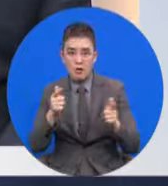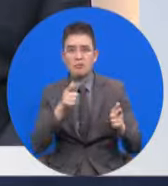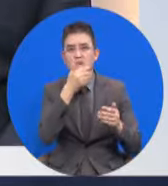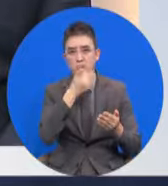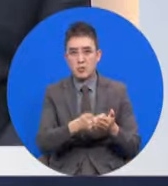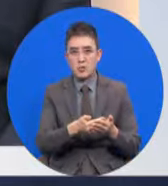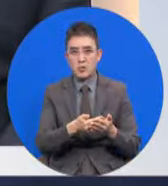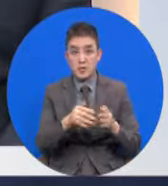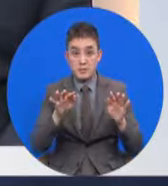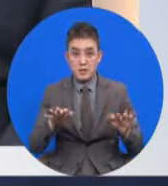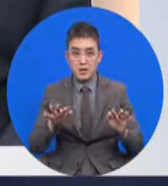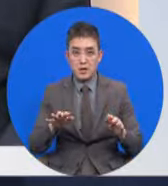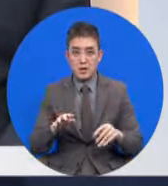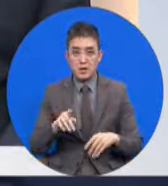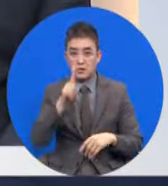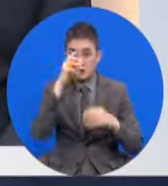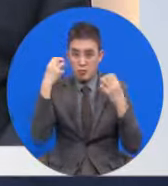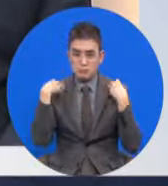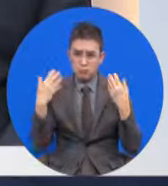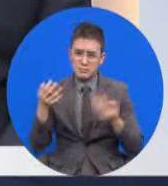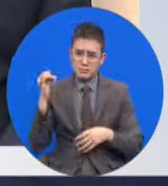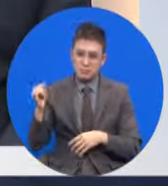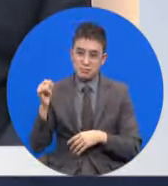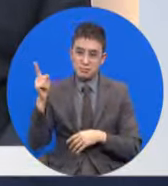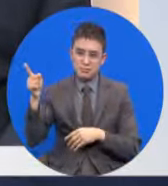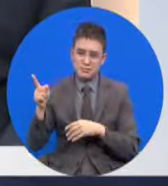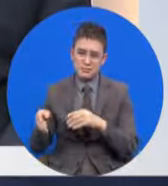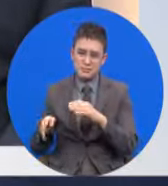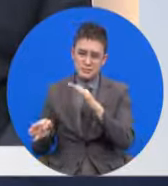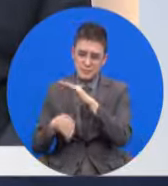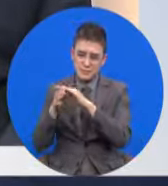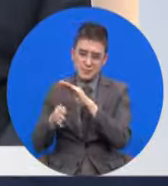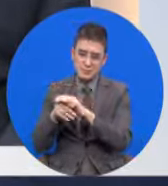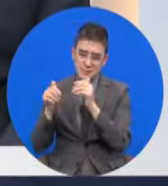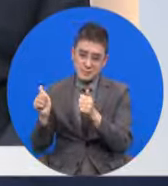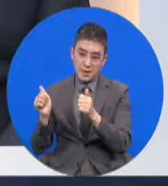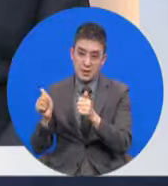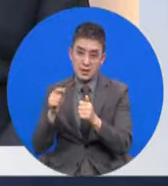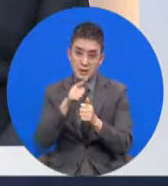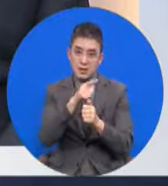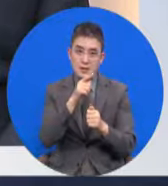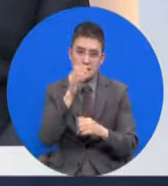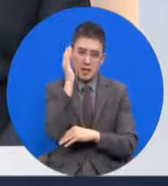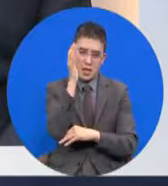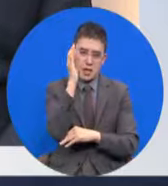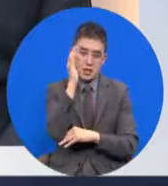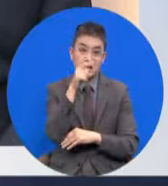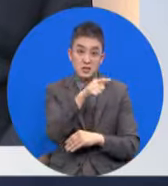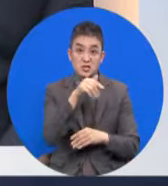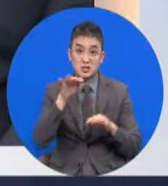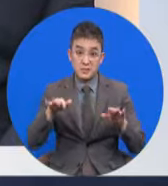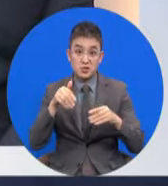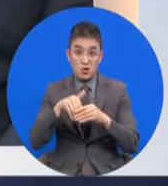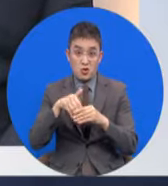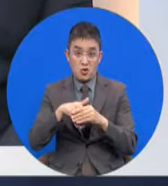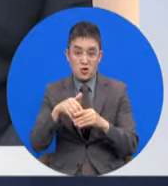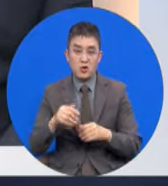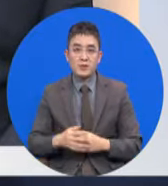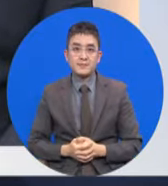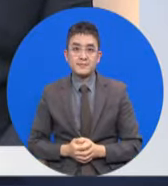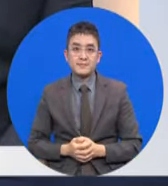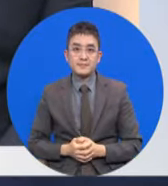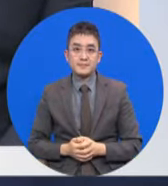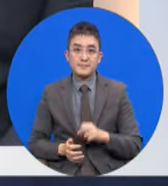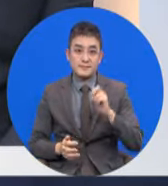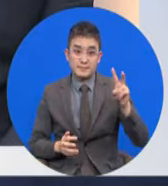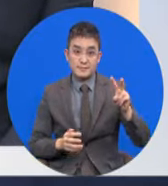경우에는 정권 심판 여론이 어쨌든 강력하게 작동하는 선거였기 때문에 이런 경우에는 아무래도